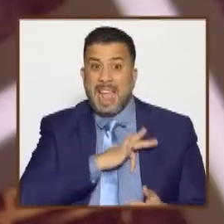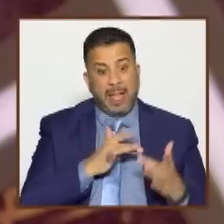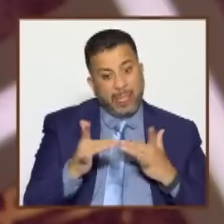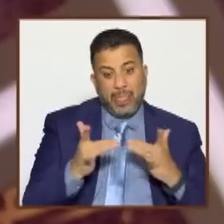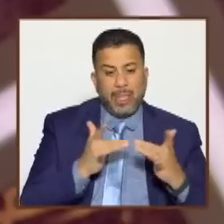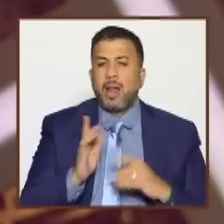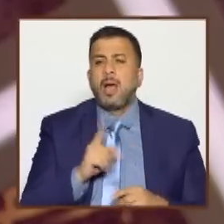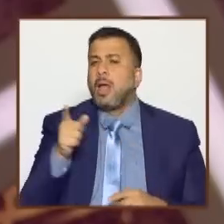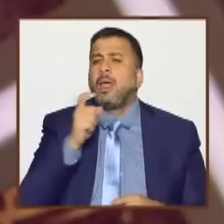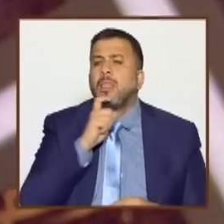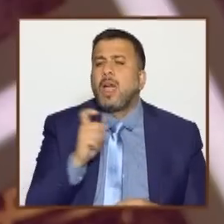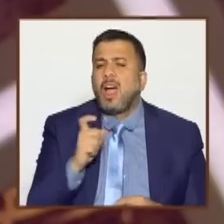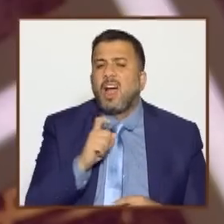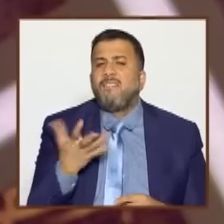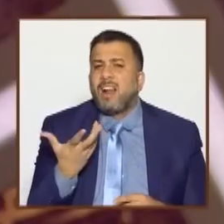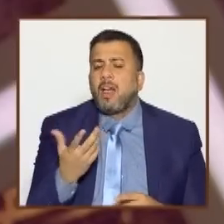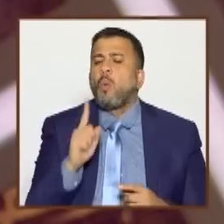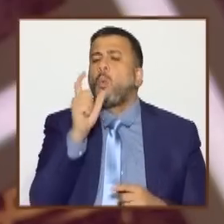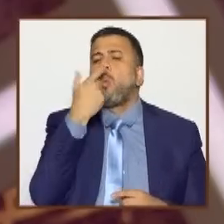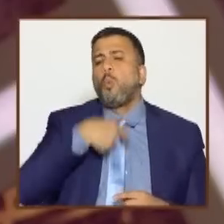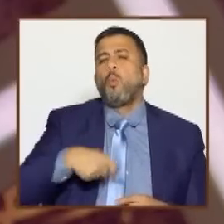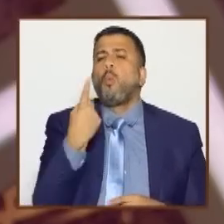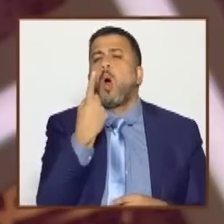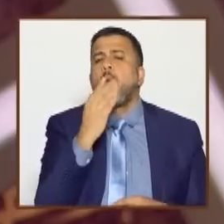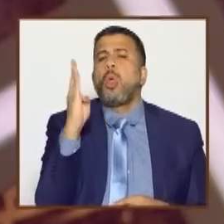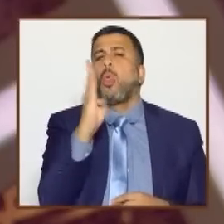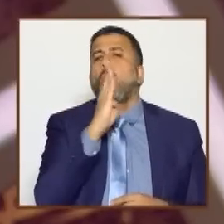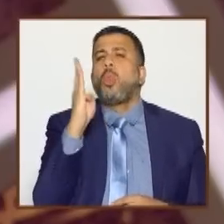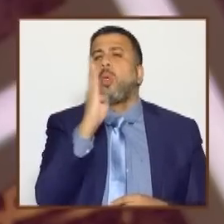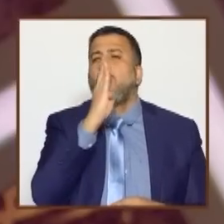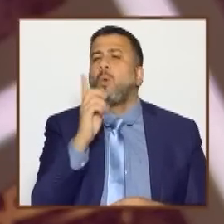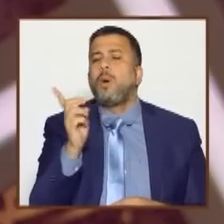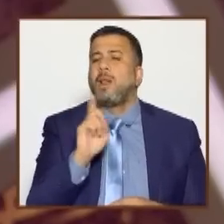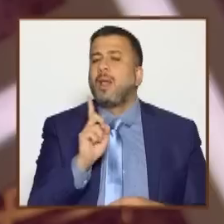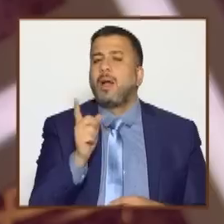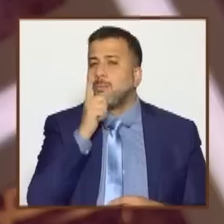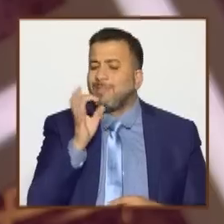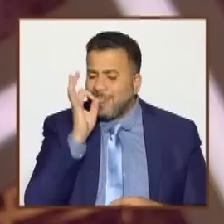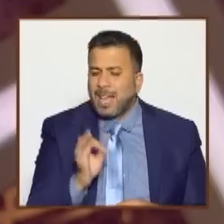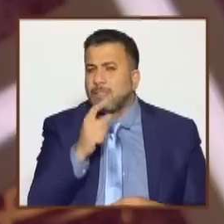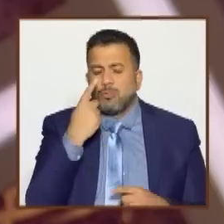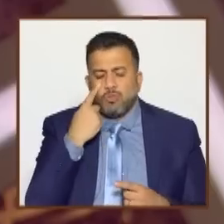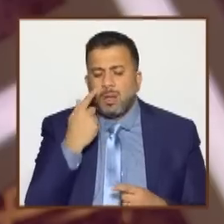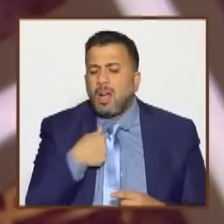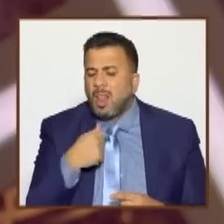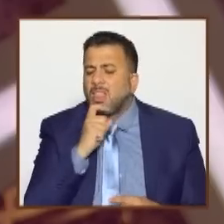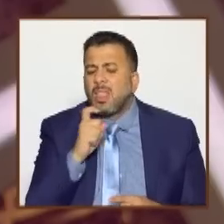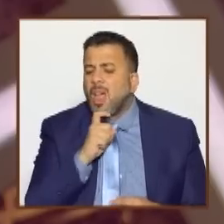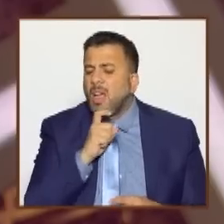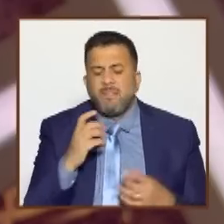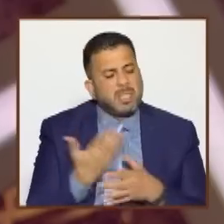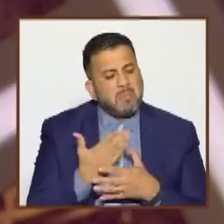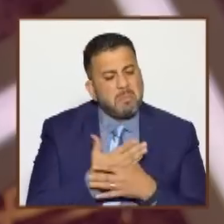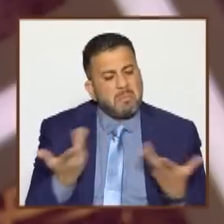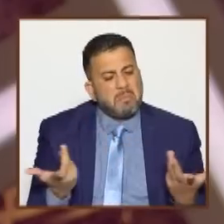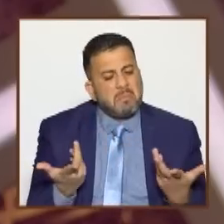عليه ويضعف. فالإنسان بصير نفسه وهو طبيب ذاته، يراجع نفسه وينظر إلى